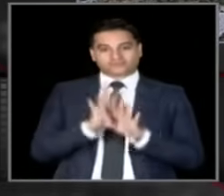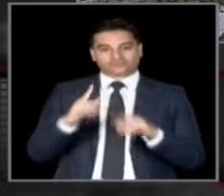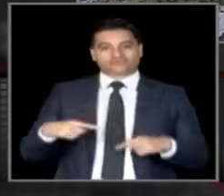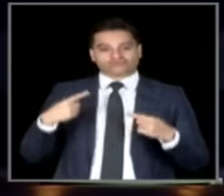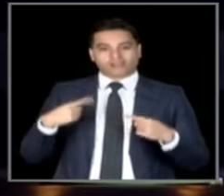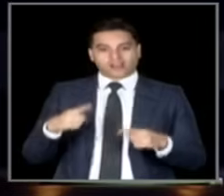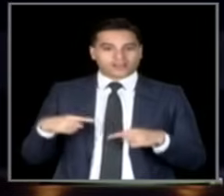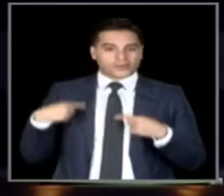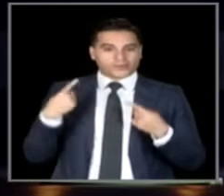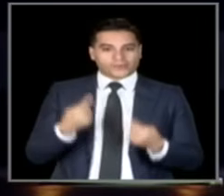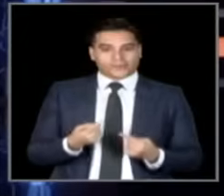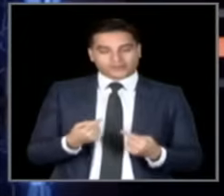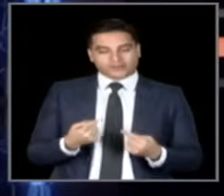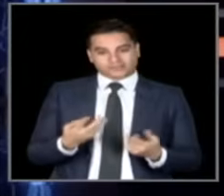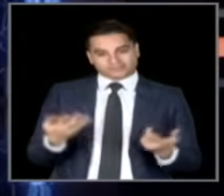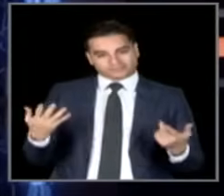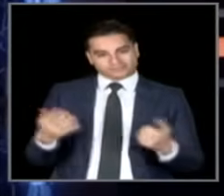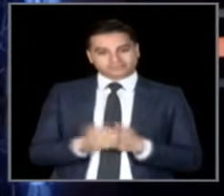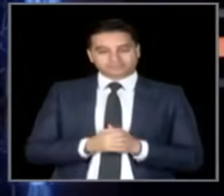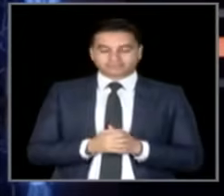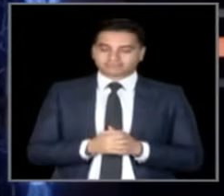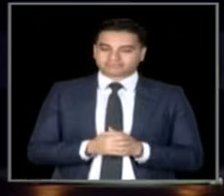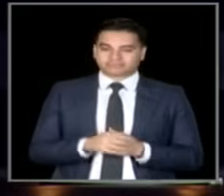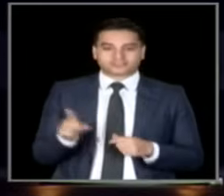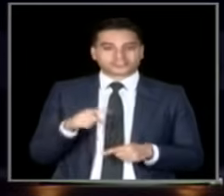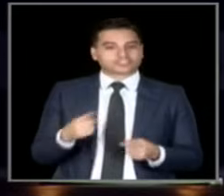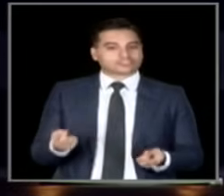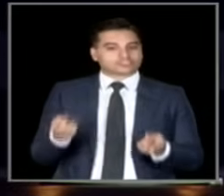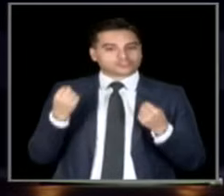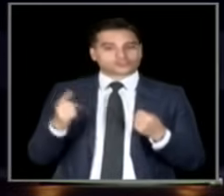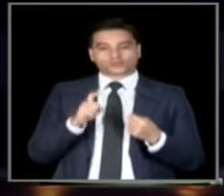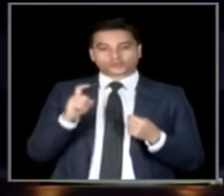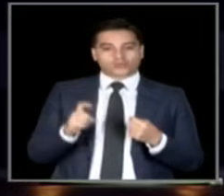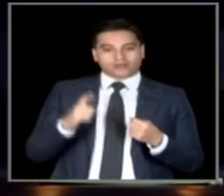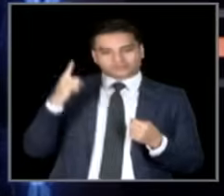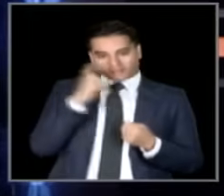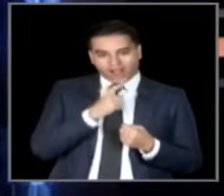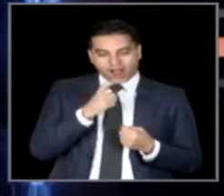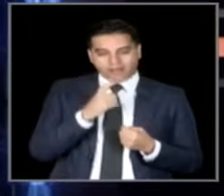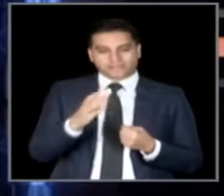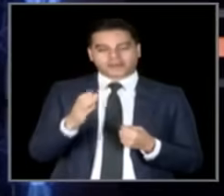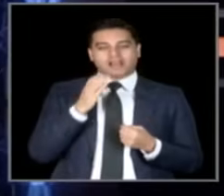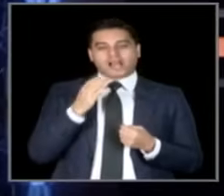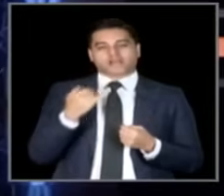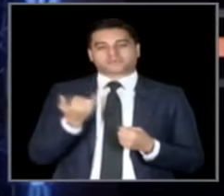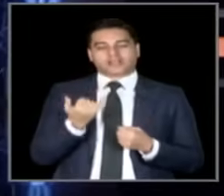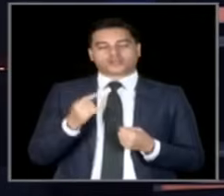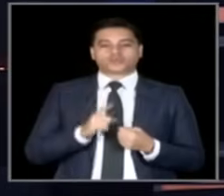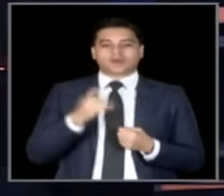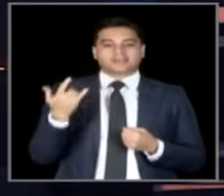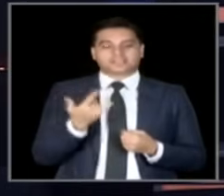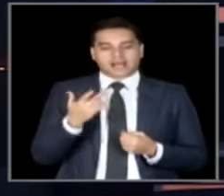قوي. نروح بعيد يجيبوا القريب، نروح قريب يجيبوا لنا البعيد، مش عارفين نعمل ايه مع فريق الاعداد بتاع برنامج